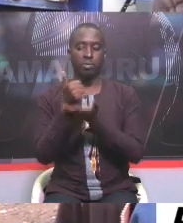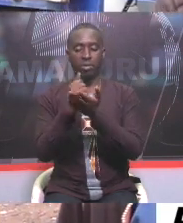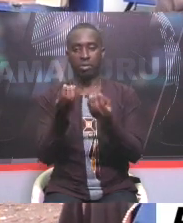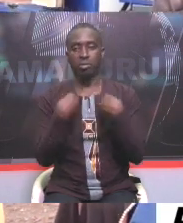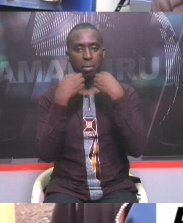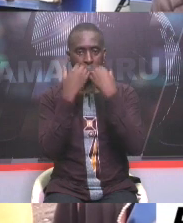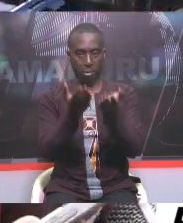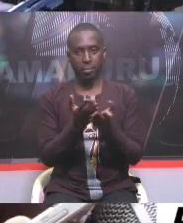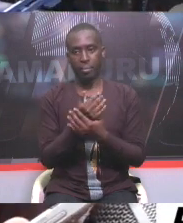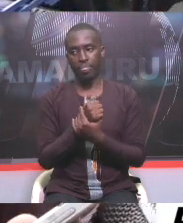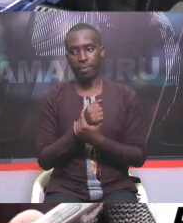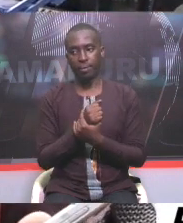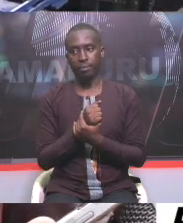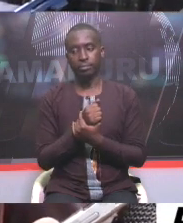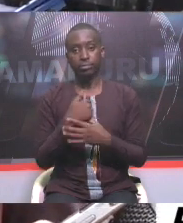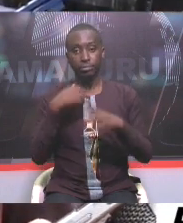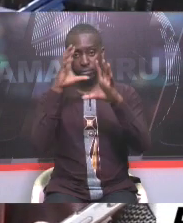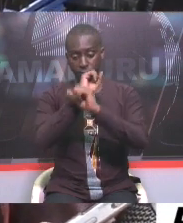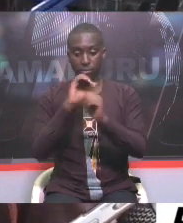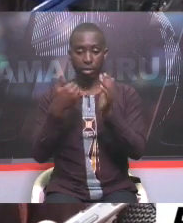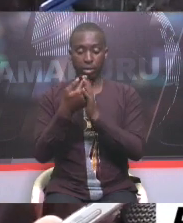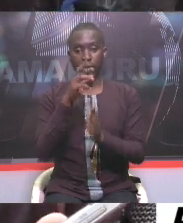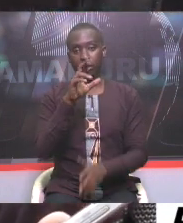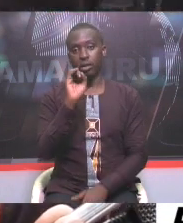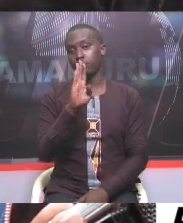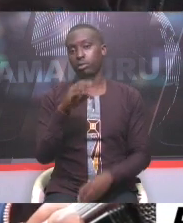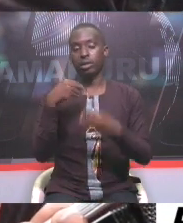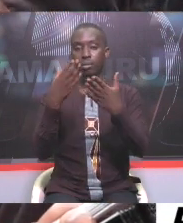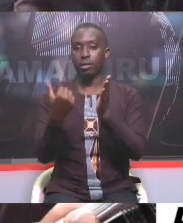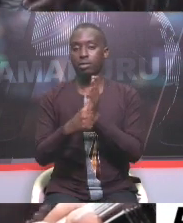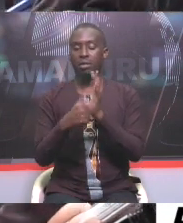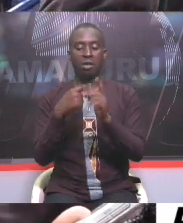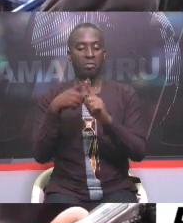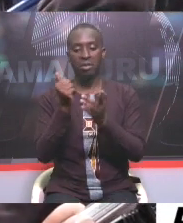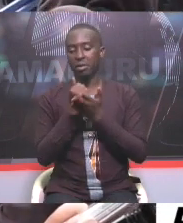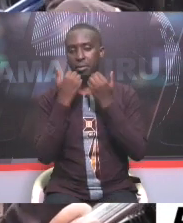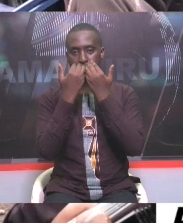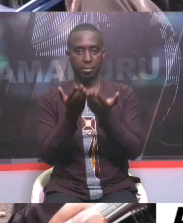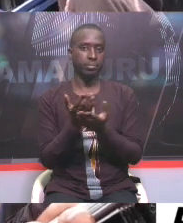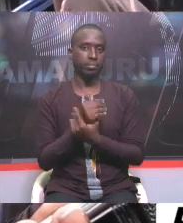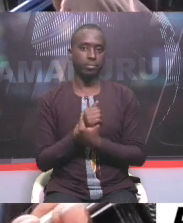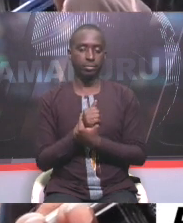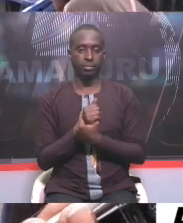bampaye utayabuze nageze no kuri RIB ndangaye ikirego ndagira icyo bamfashe